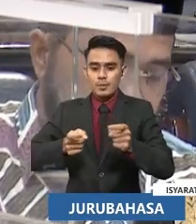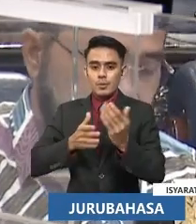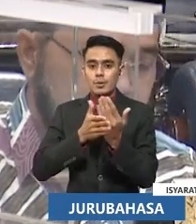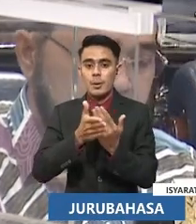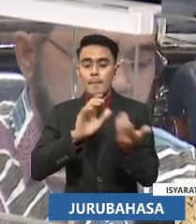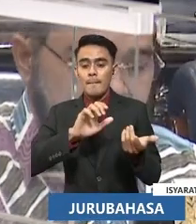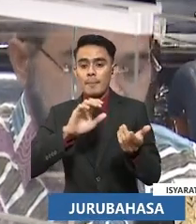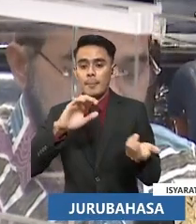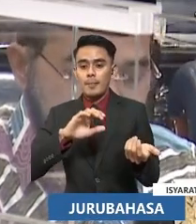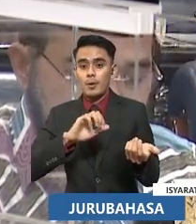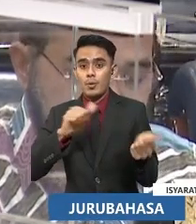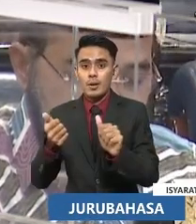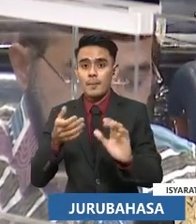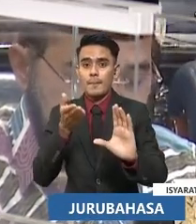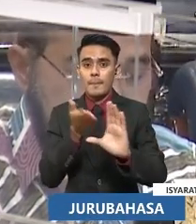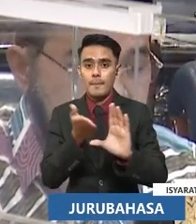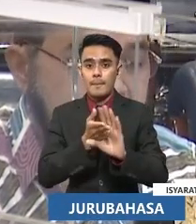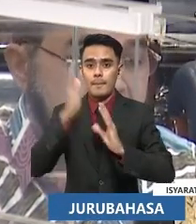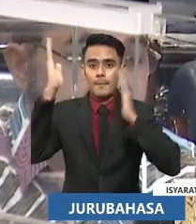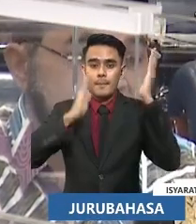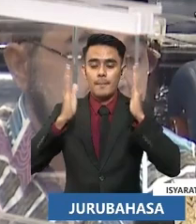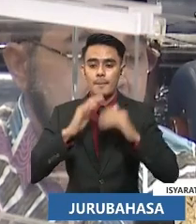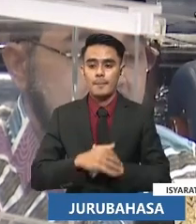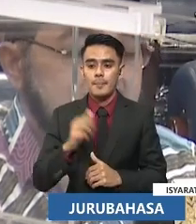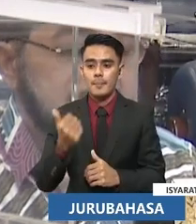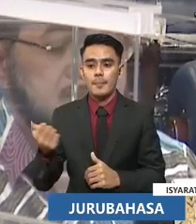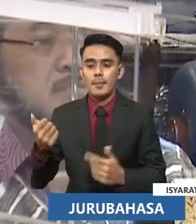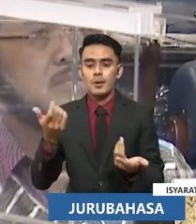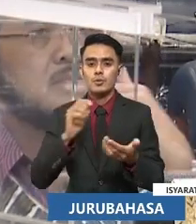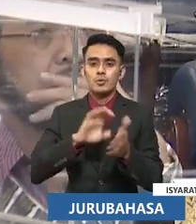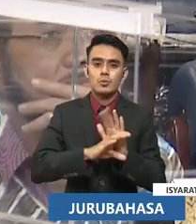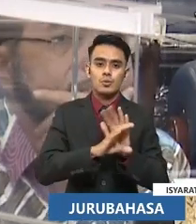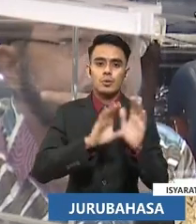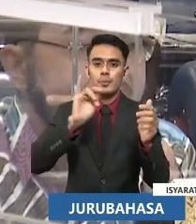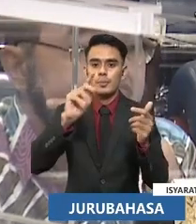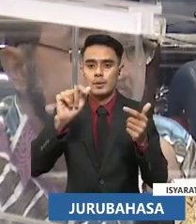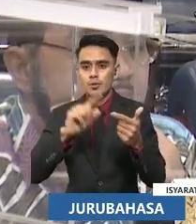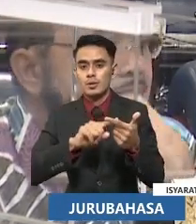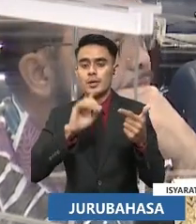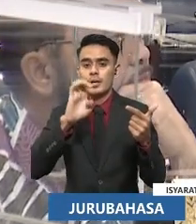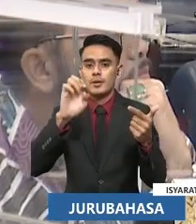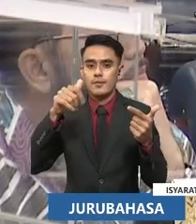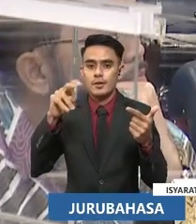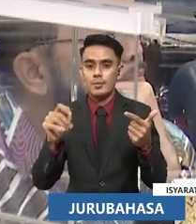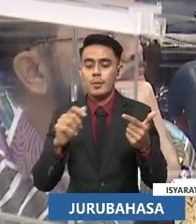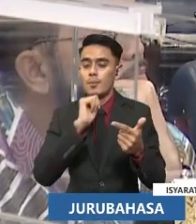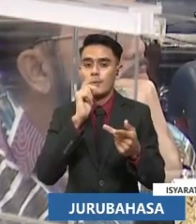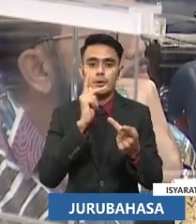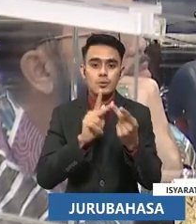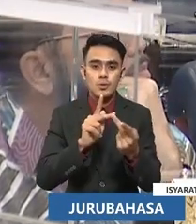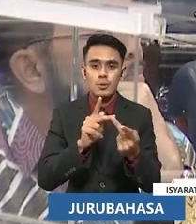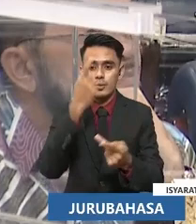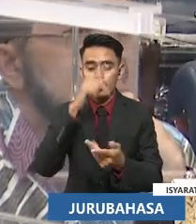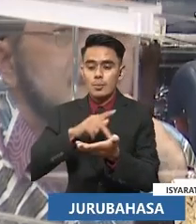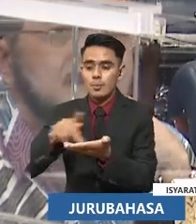Negara Malaysia BNM. Aset digital seperti Bitcoin dan Ethereum tidak sesuai digunakan sebagai instrumen